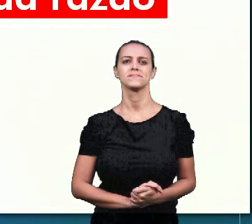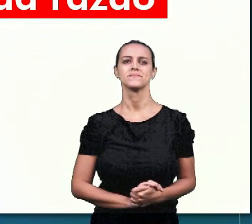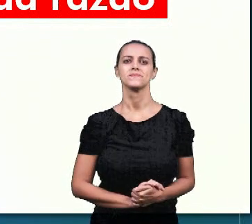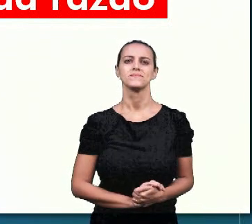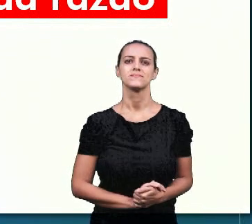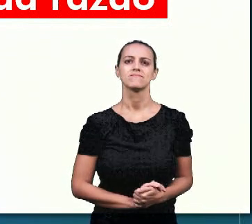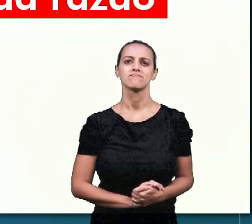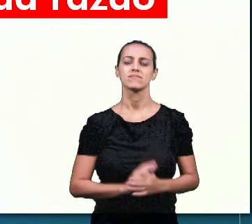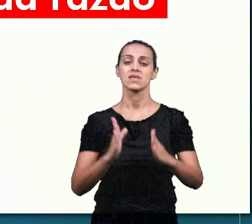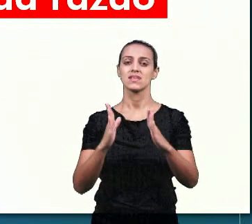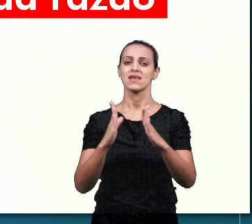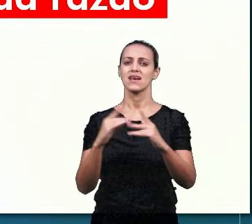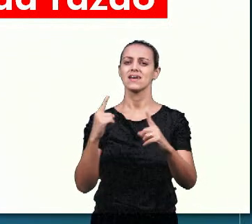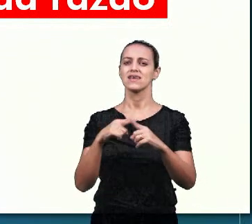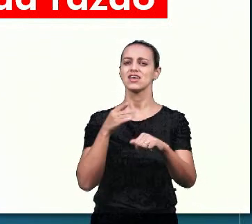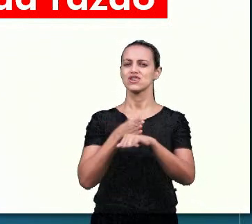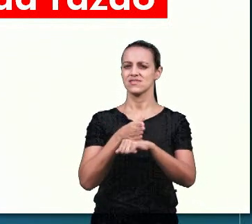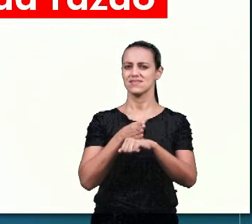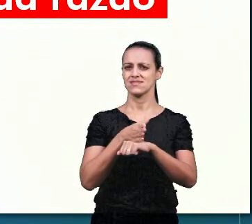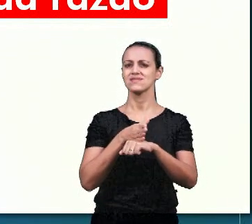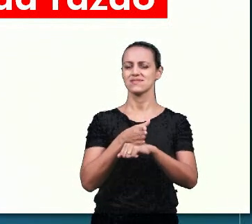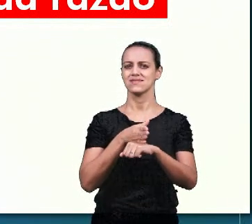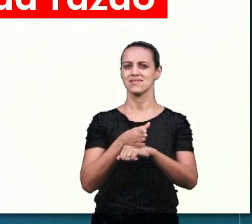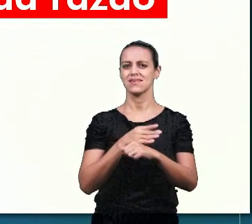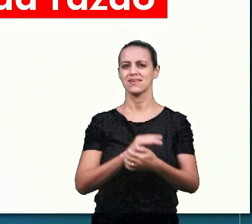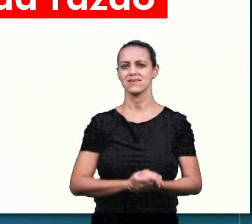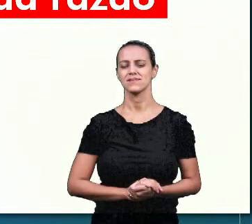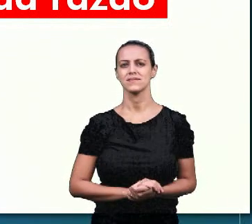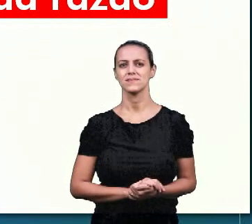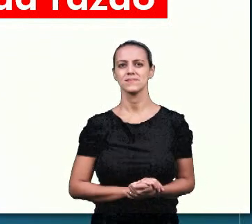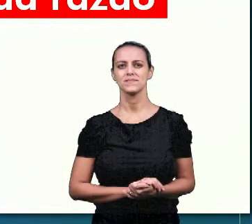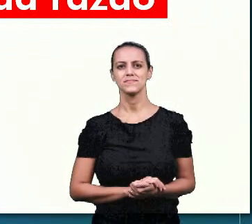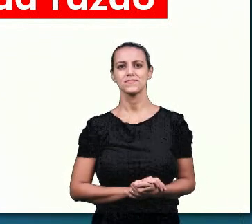Mioli de la Silva de l'église de Bairro Anchieta 4